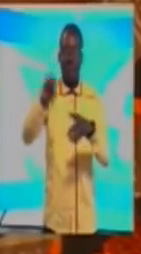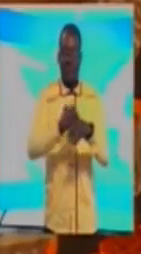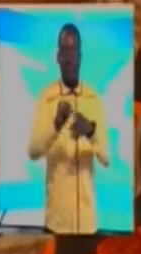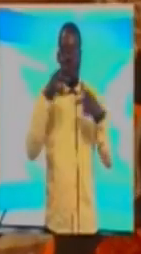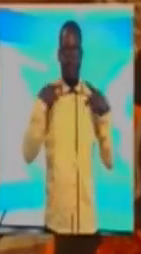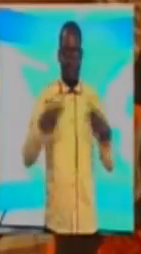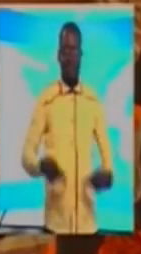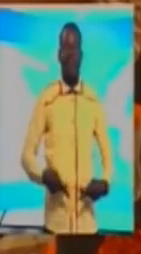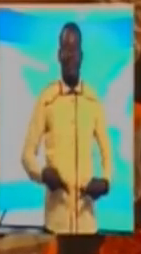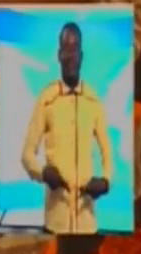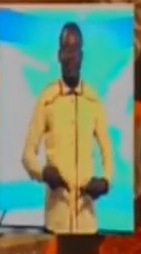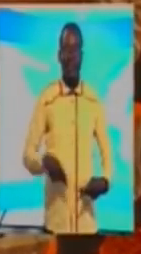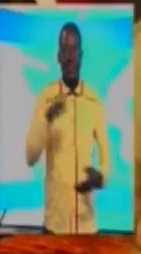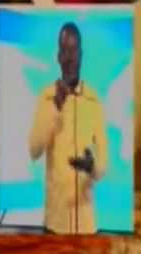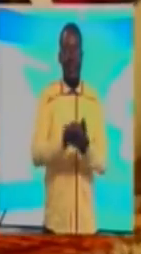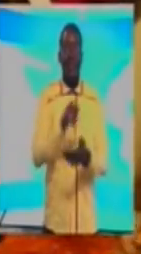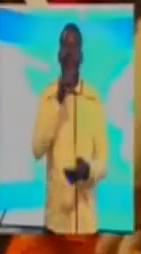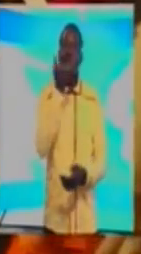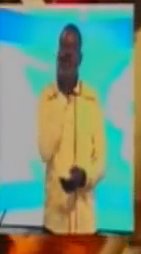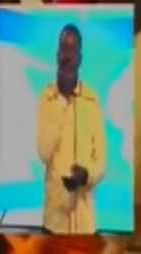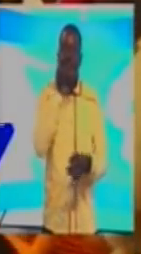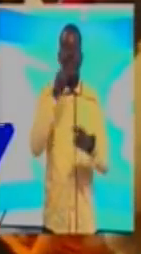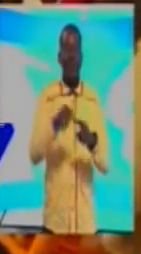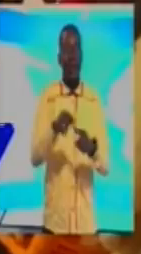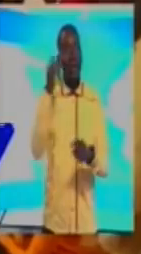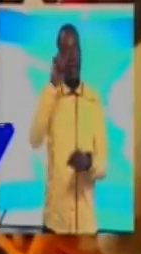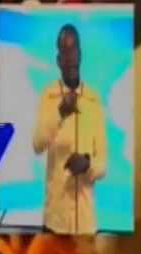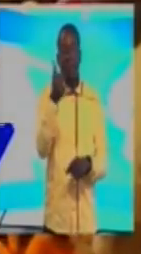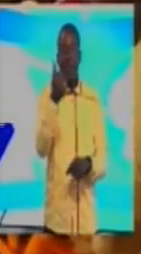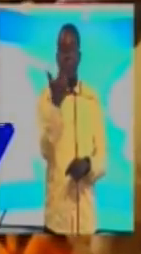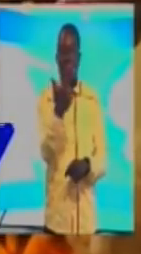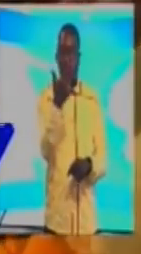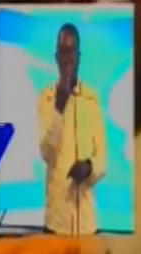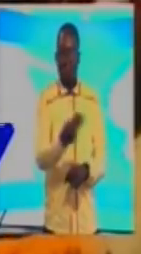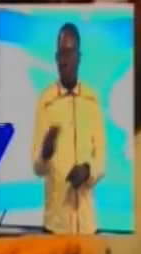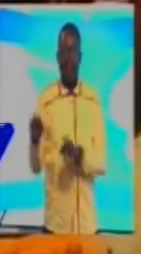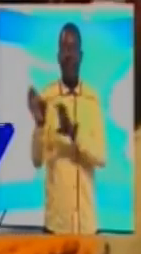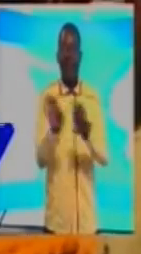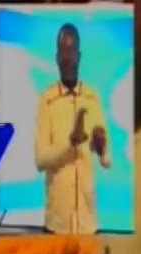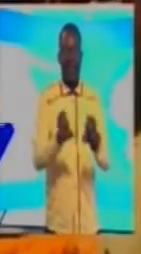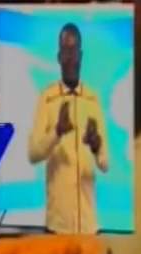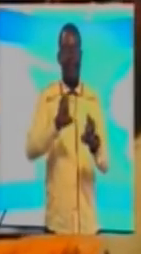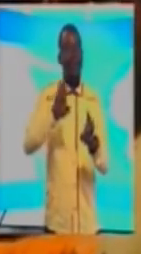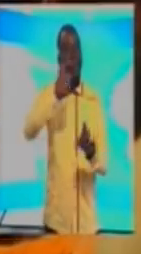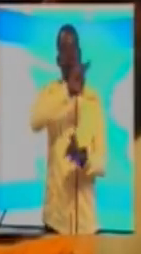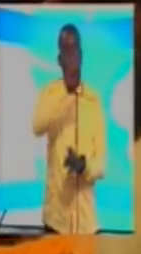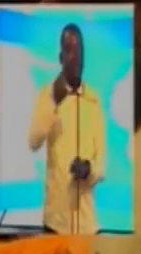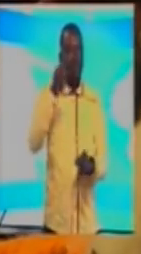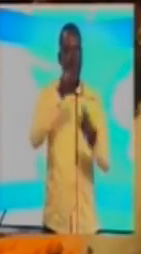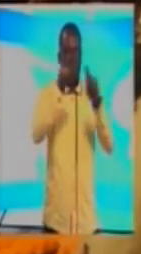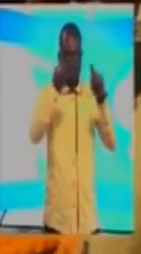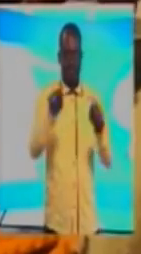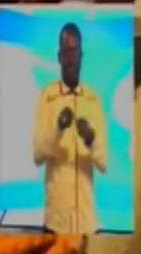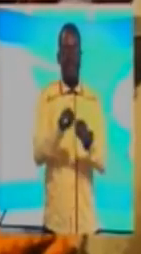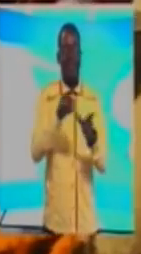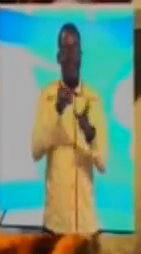physique. Ça, ce sont les faux ongles. Bon, il y a trois manières de le faire. Il y a le rond, il y a carré et il y